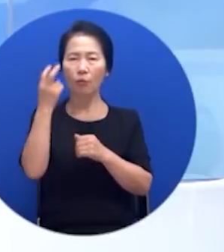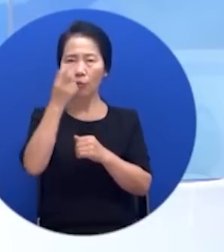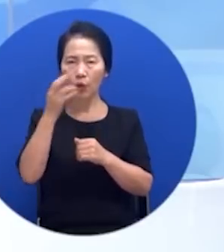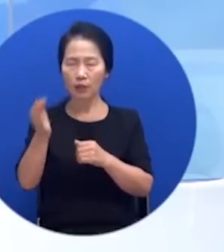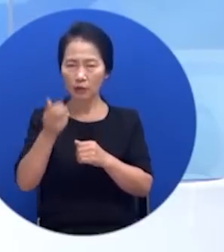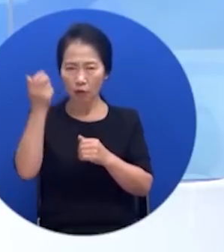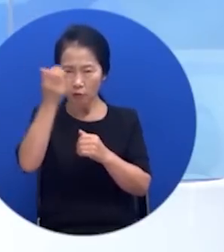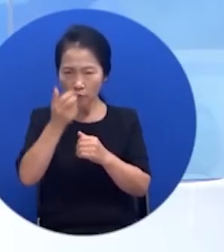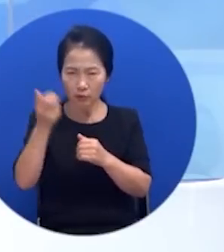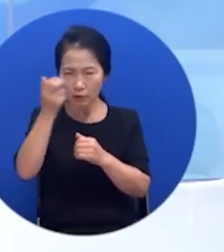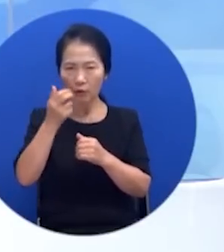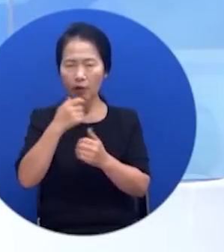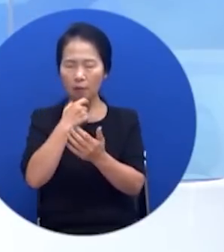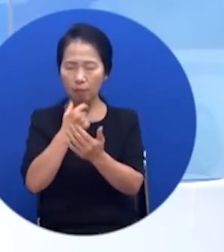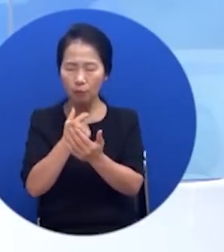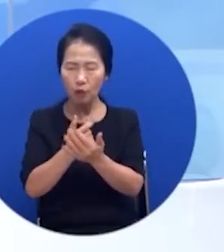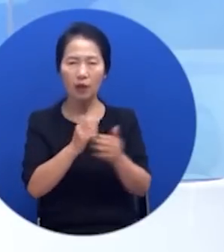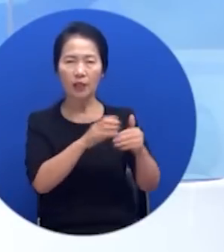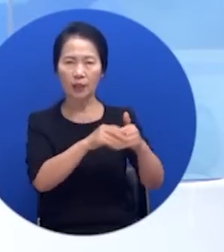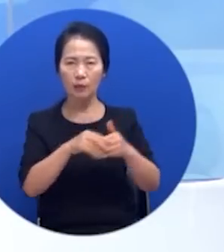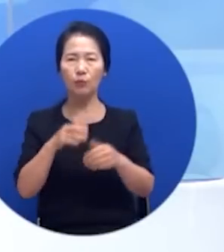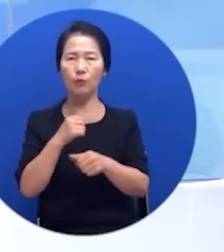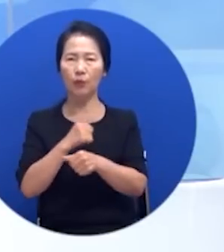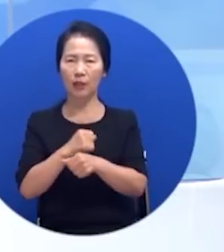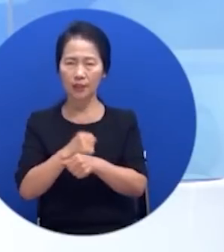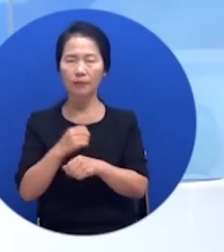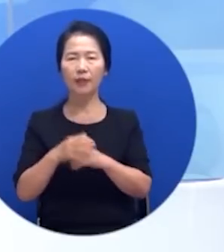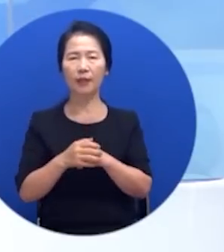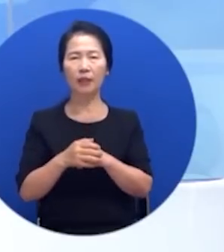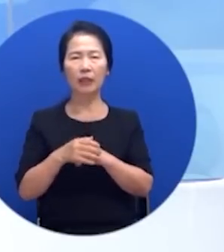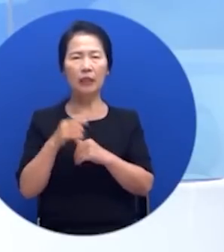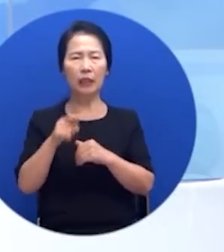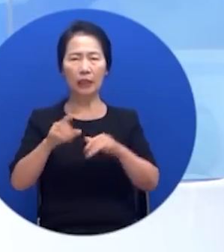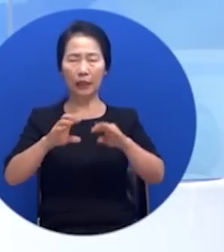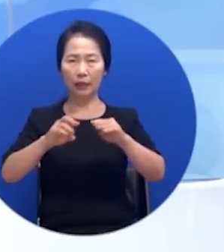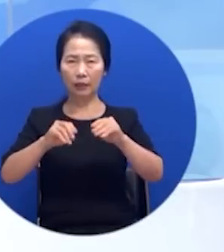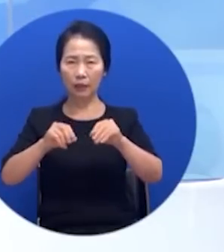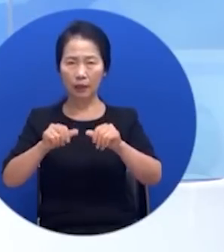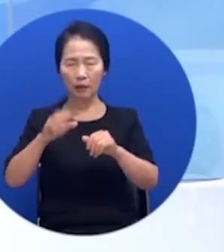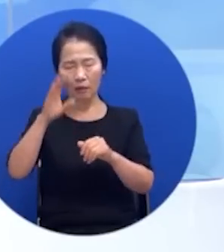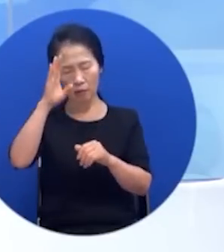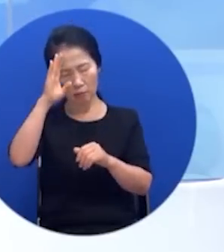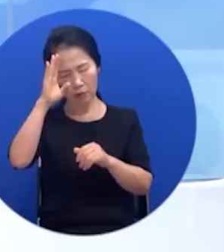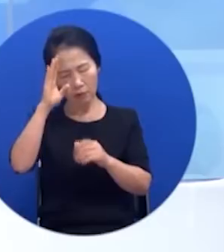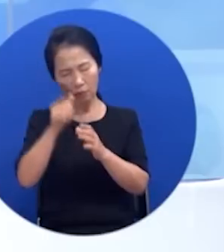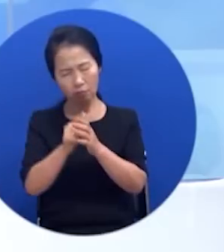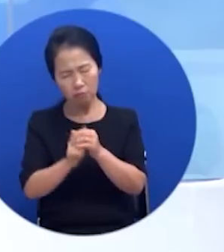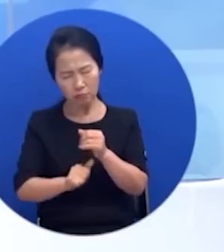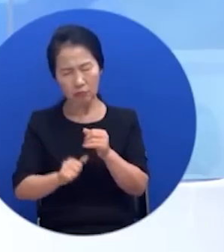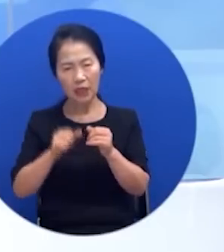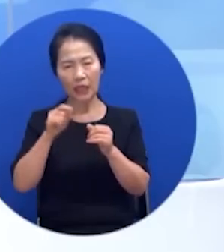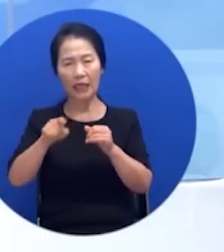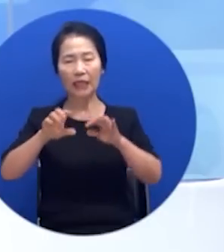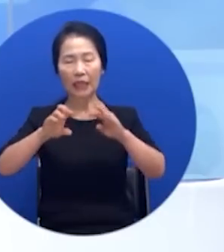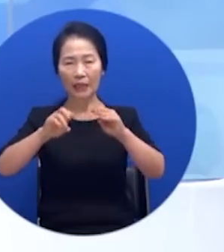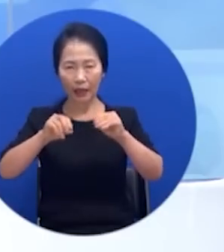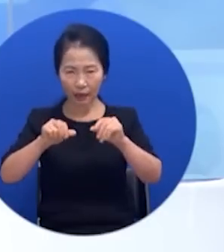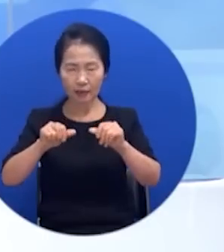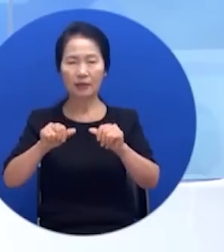성령님의 감화하시고 인도하여 주심, 이 땅 병든 이 땅과 이 땅의